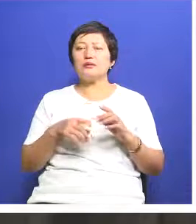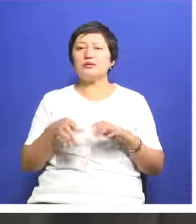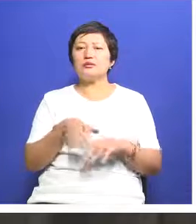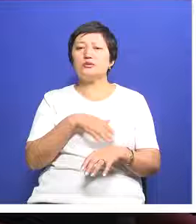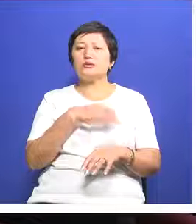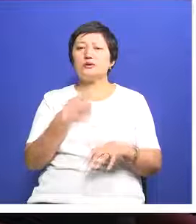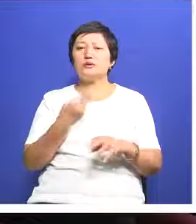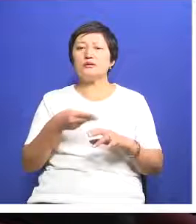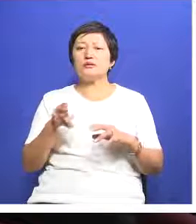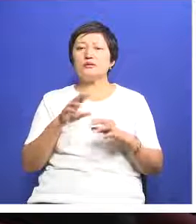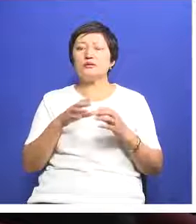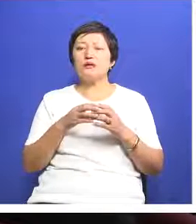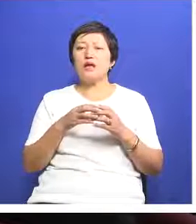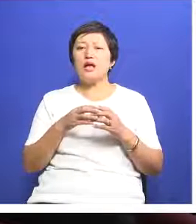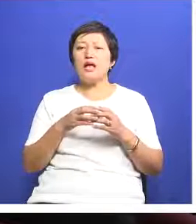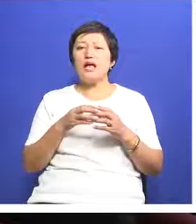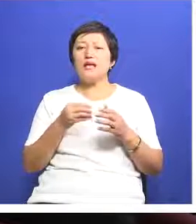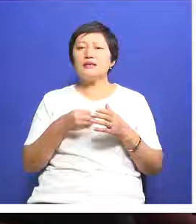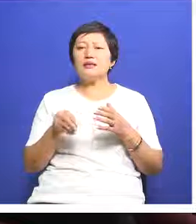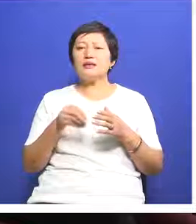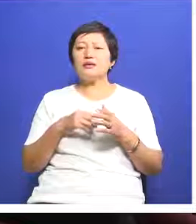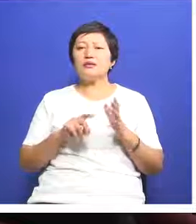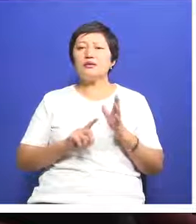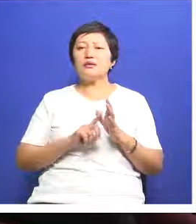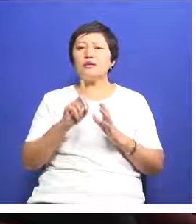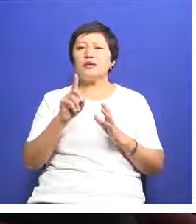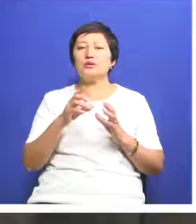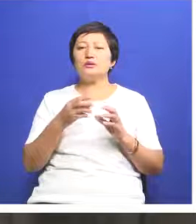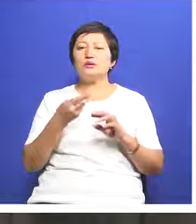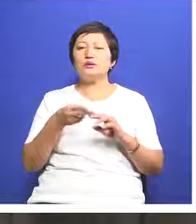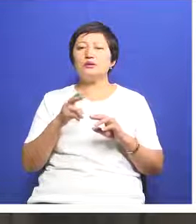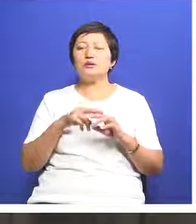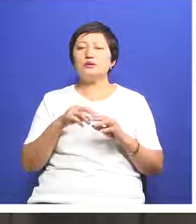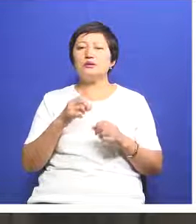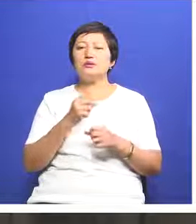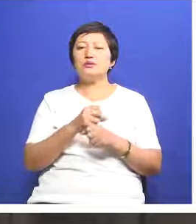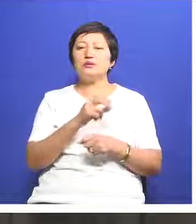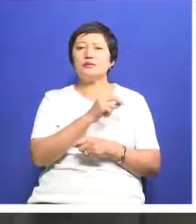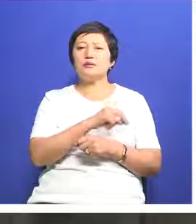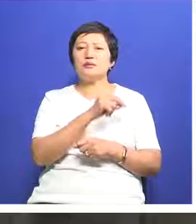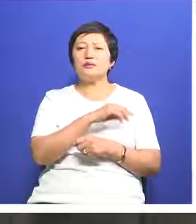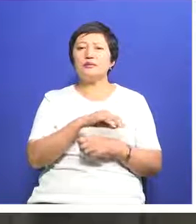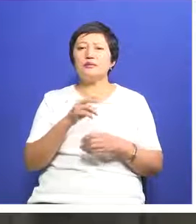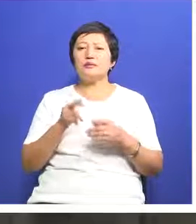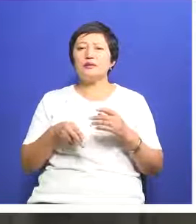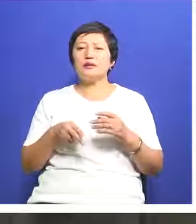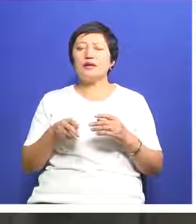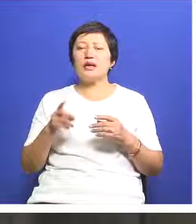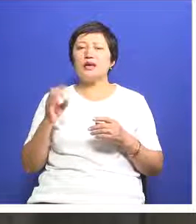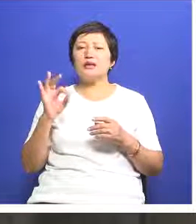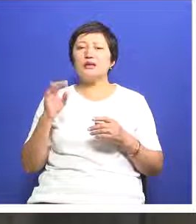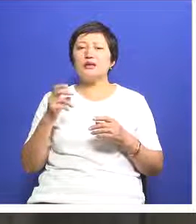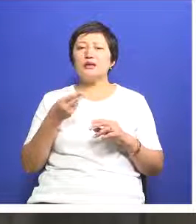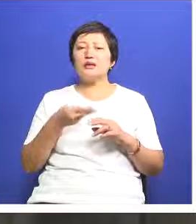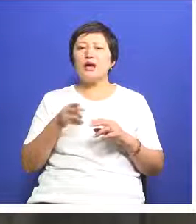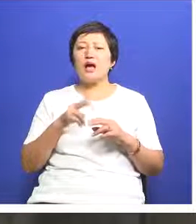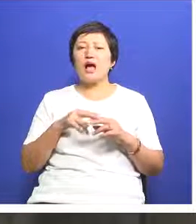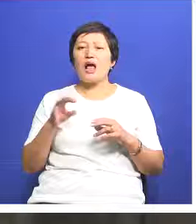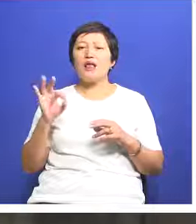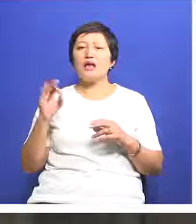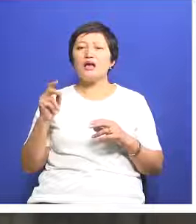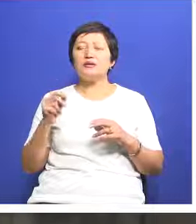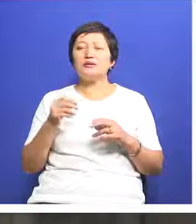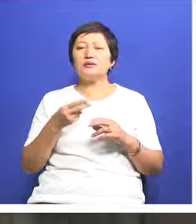созылады. Сондықтан біз мынаны сатып алу басталы берсін деп қойдық, қазір жүріп жатыр. Сол біткеннен кейін келесі нақтылауда осын қалған қаржысын